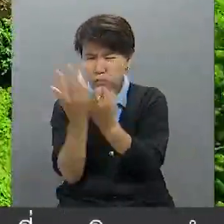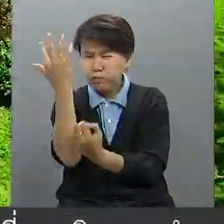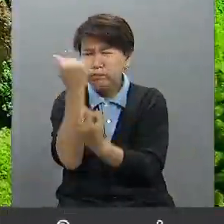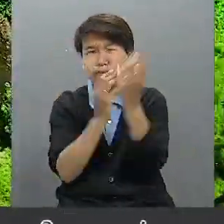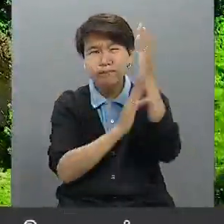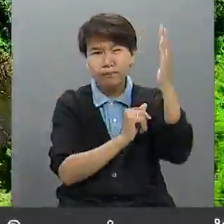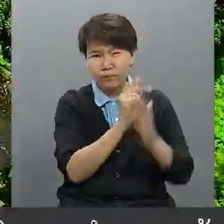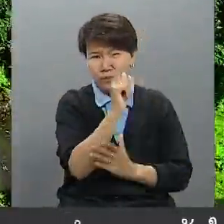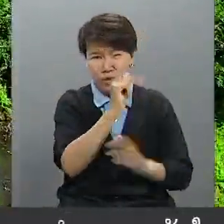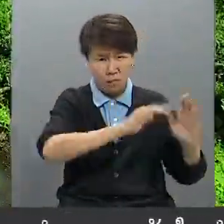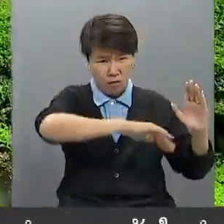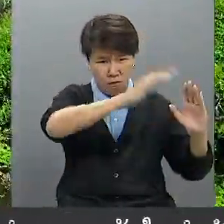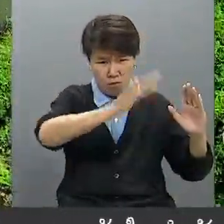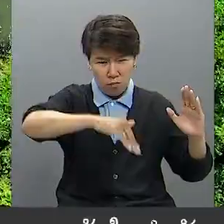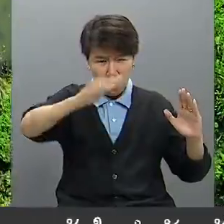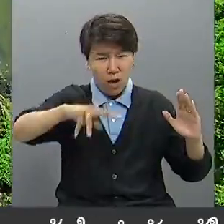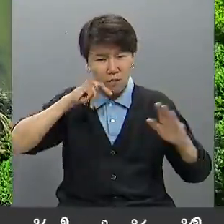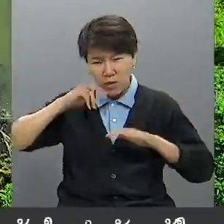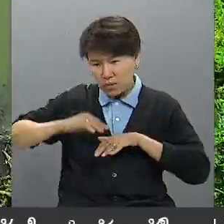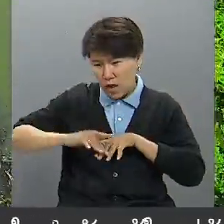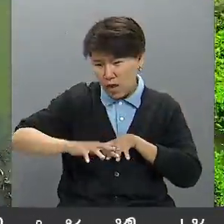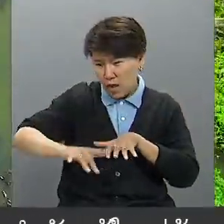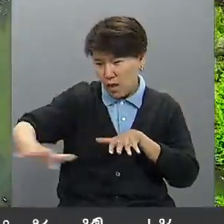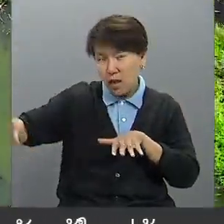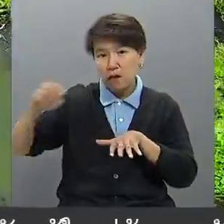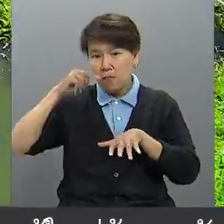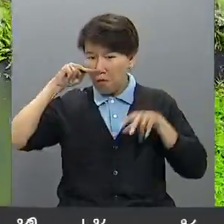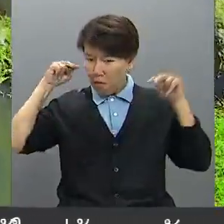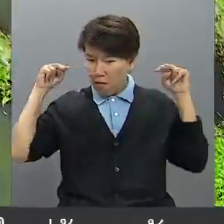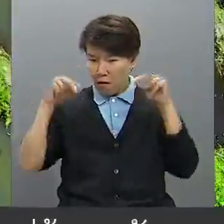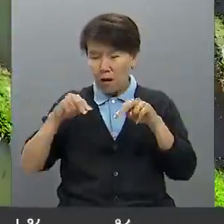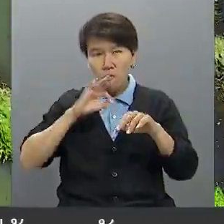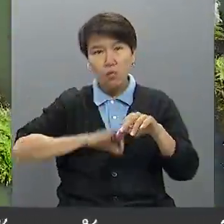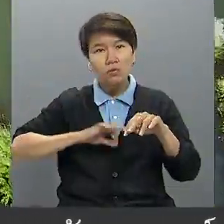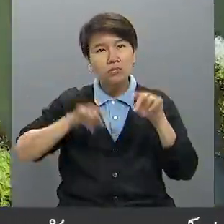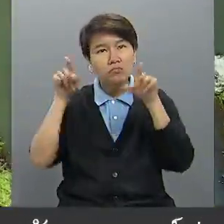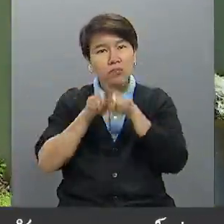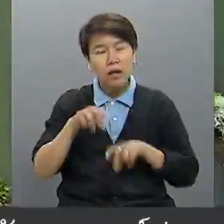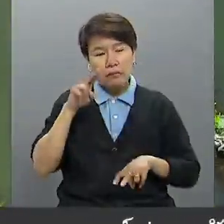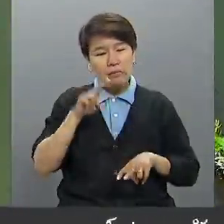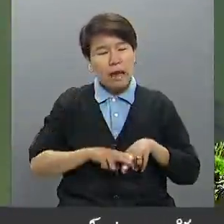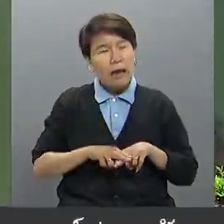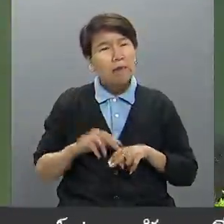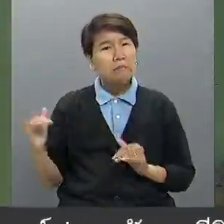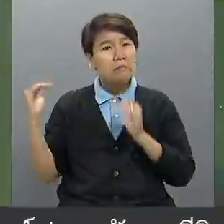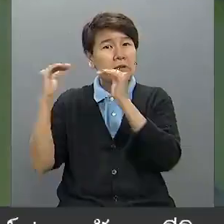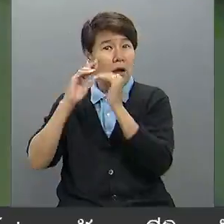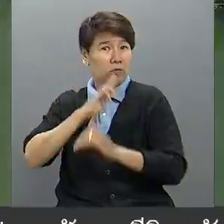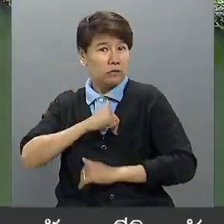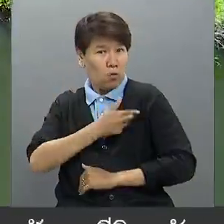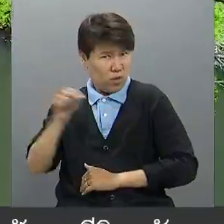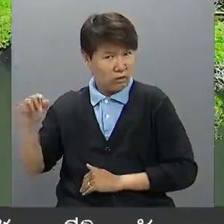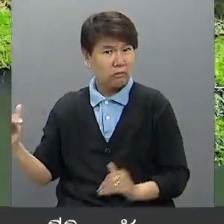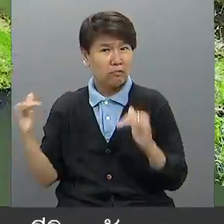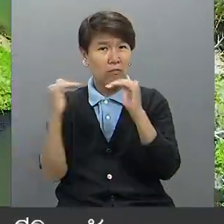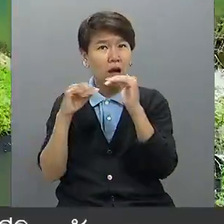ท้อนลงบนพื้นน้ำให้เห็นอารมณ์นะคะคล้ายๆกับนั่งอยู่กับที่สวิตเซอร์แลนด์เลยค่ะนี่แน่นะคะถึงขนาดนามว่